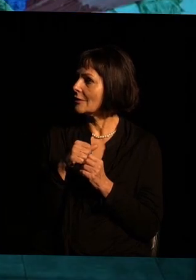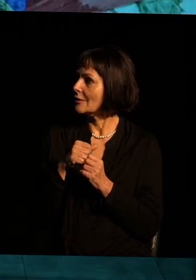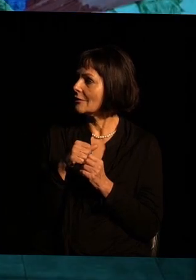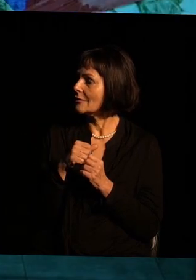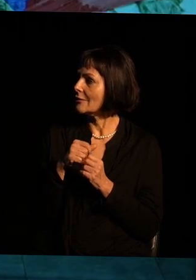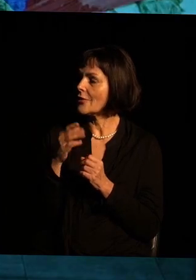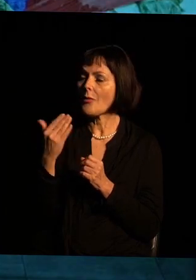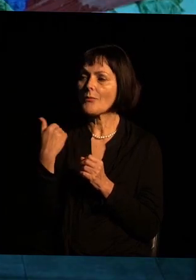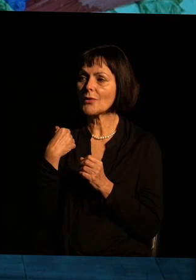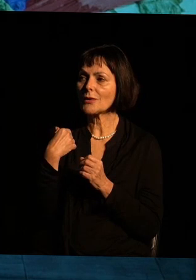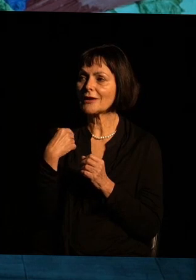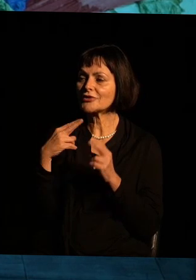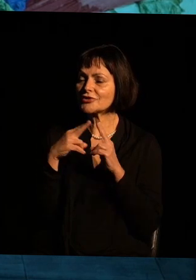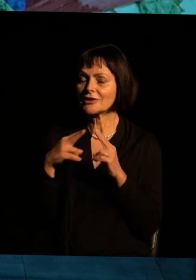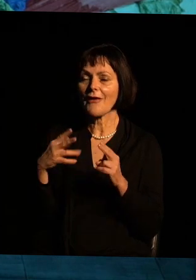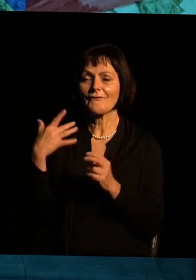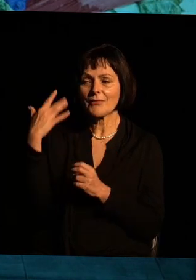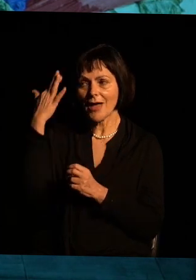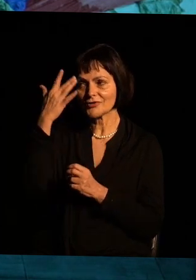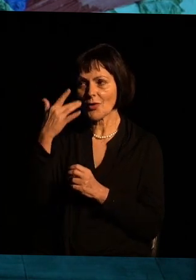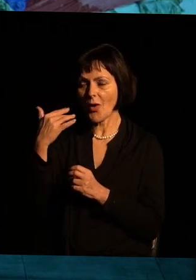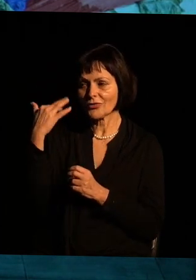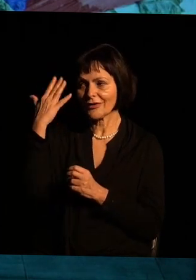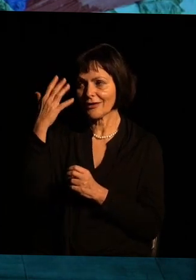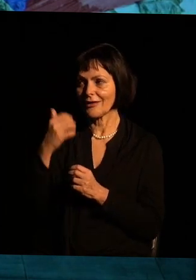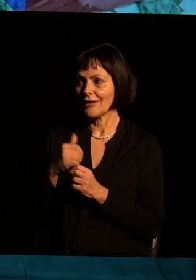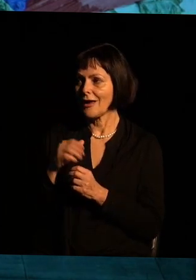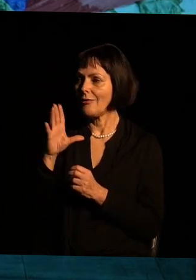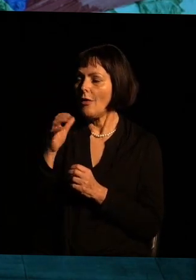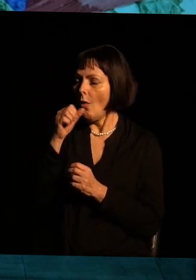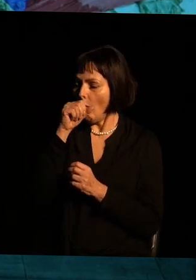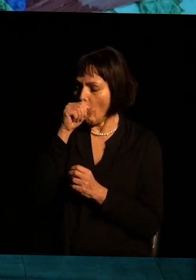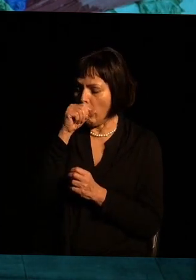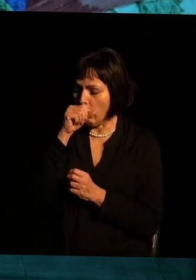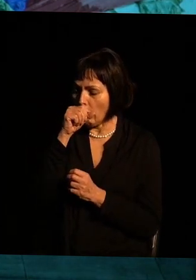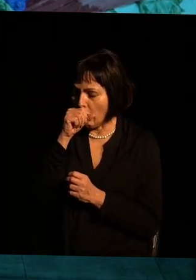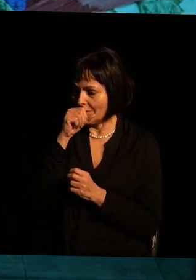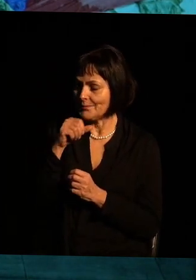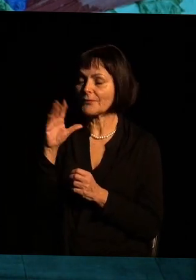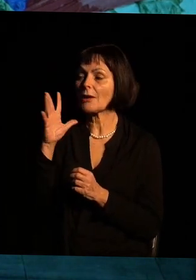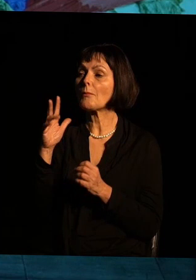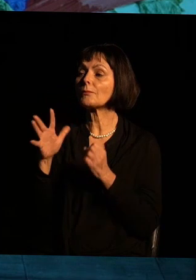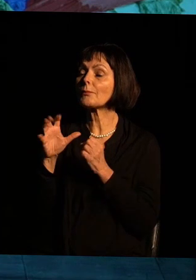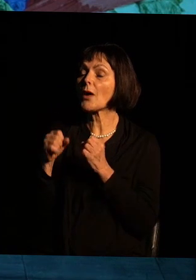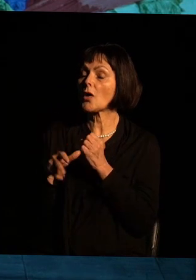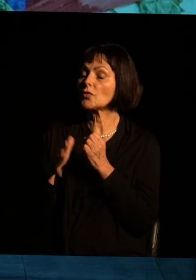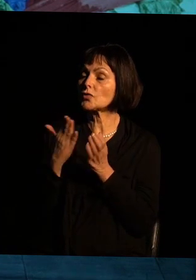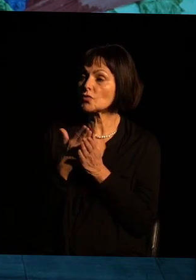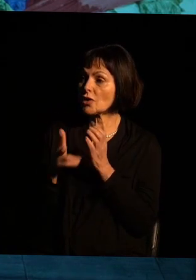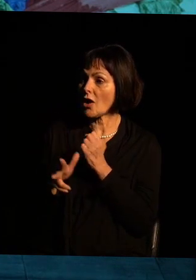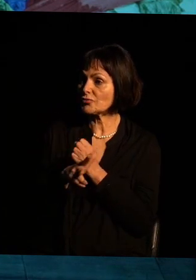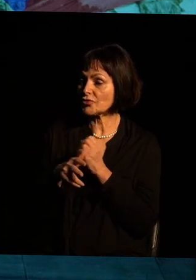to był niewątpliwie taki szczyt wymarzony przez ciebie, bo w 86 roku już myślałeś o